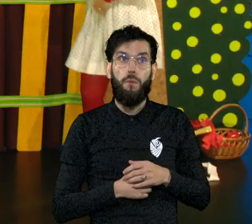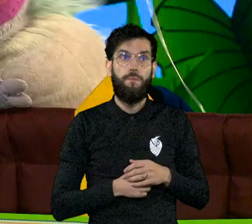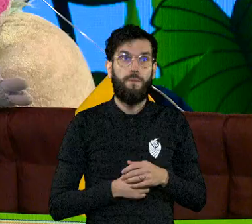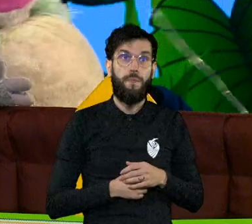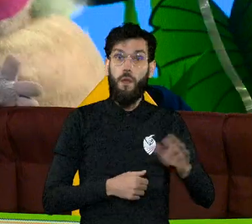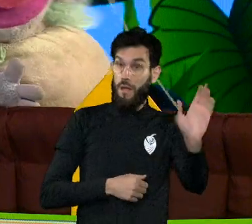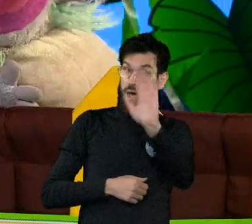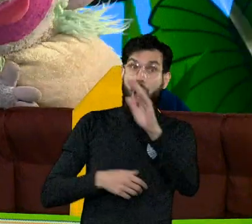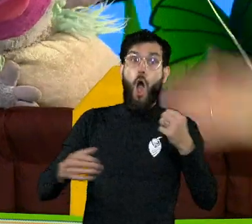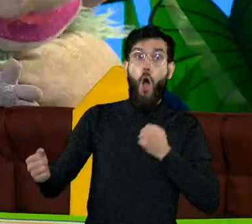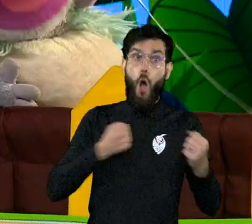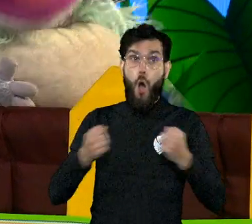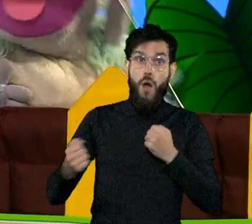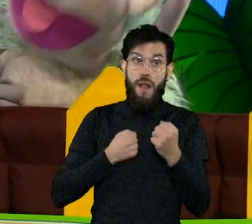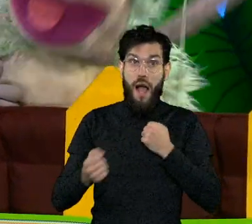Ahoj, gorila!